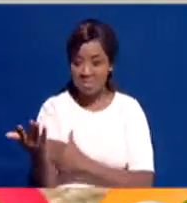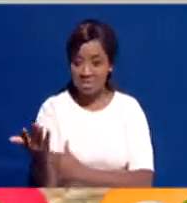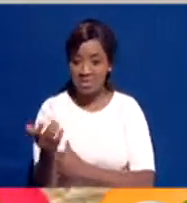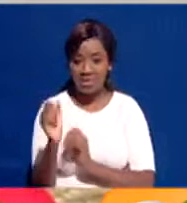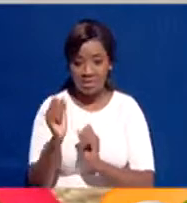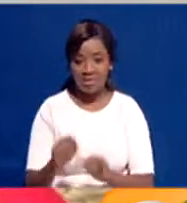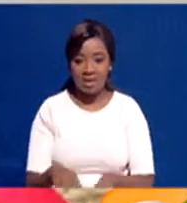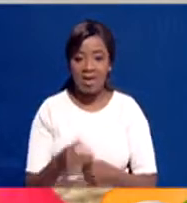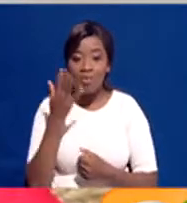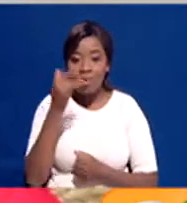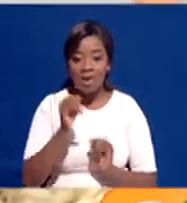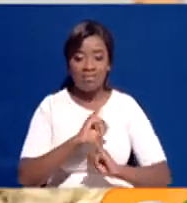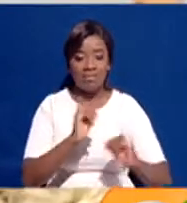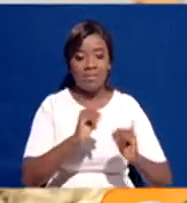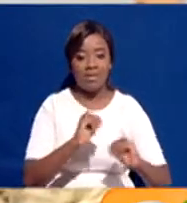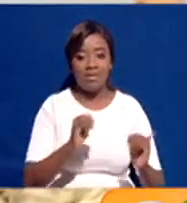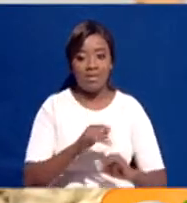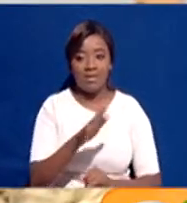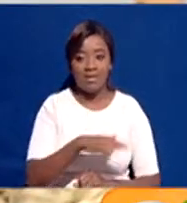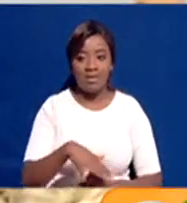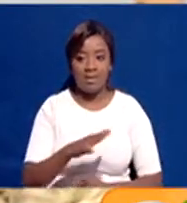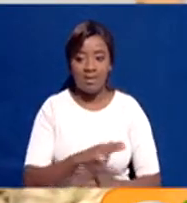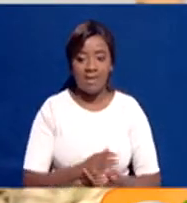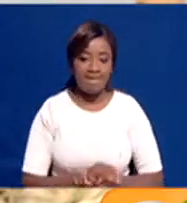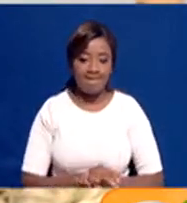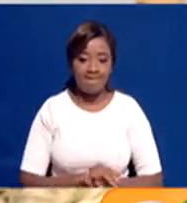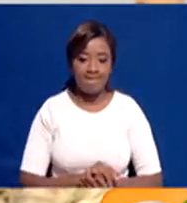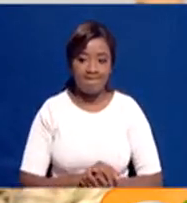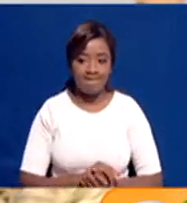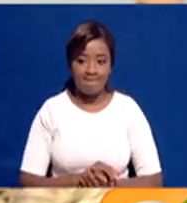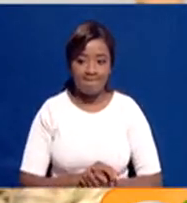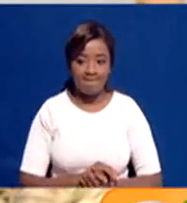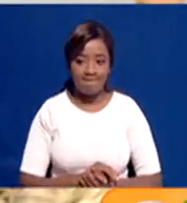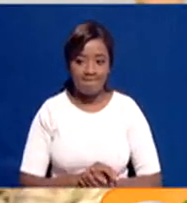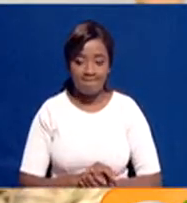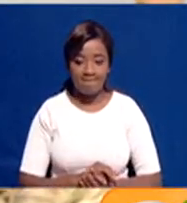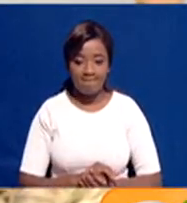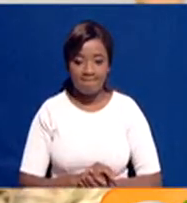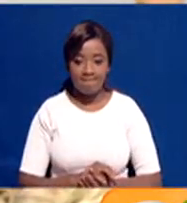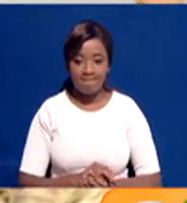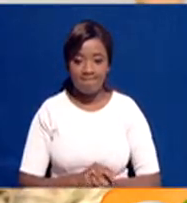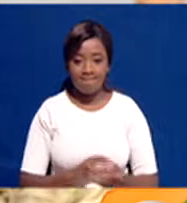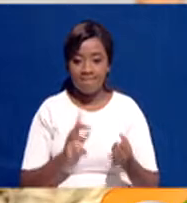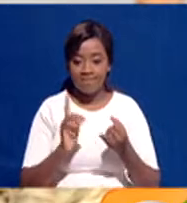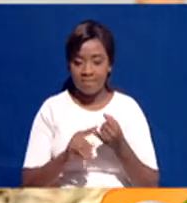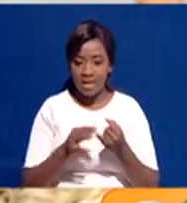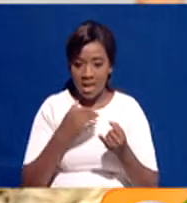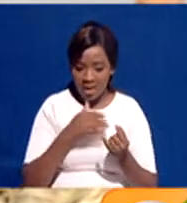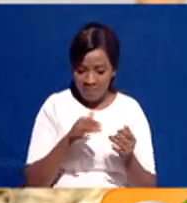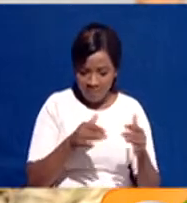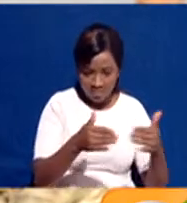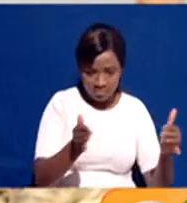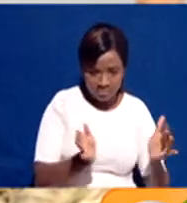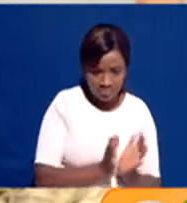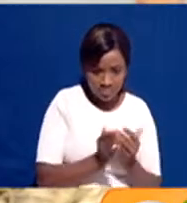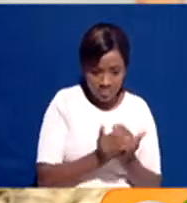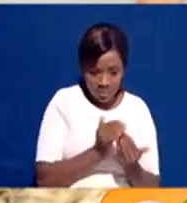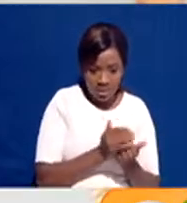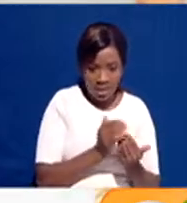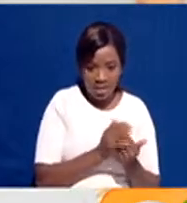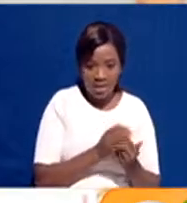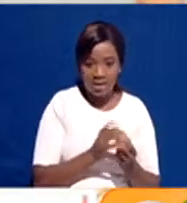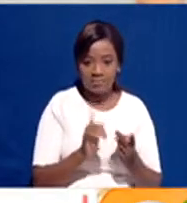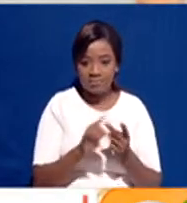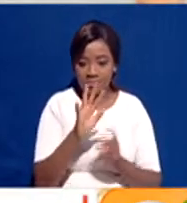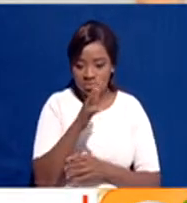na mambo ya kusafisha fuo za bahari. Nasari tatu ambaye kwamba ya kwanza ni table nasari, tuko na tree nasari, tuko